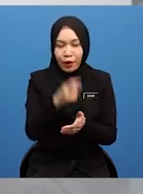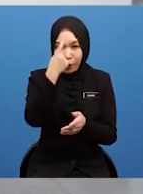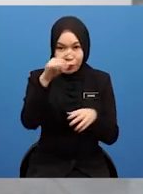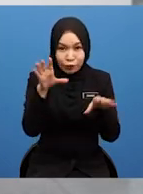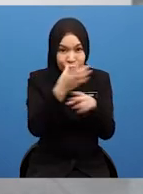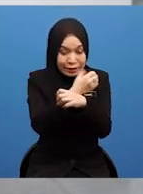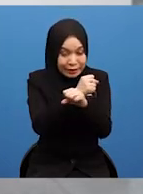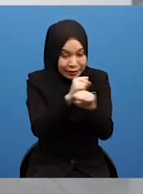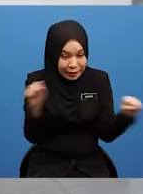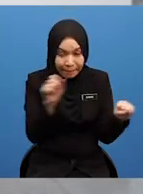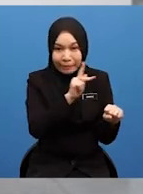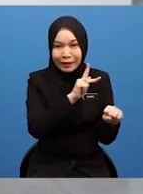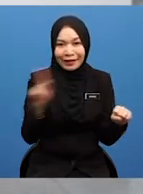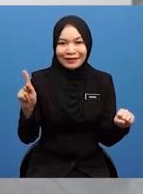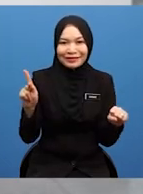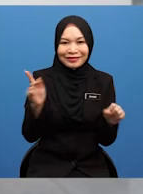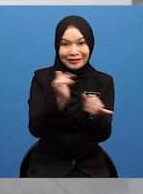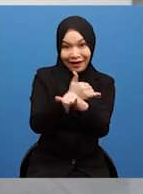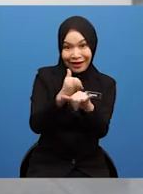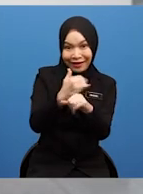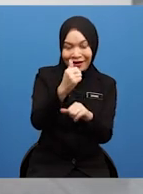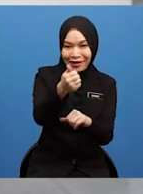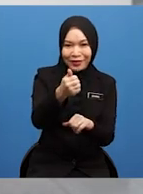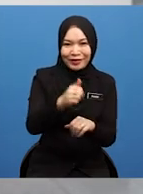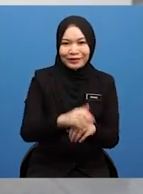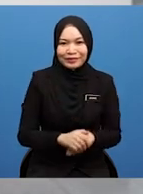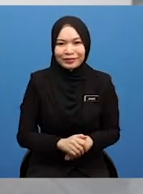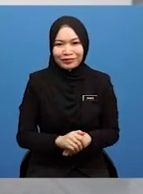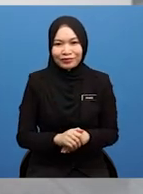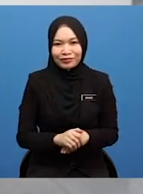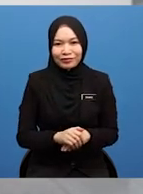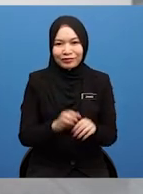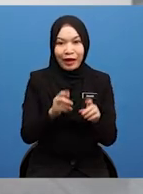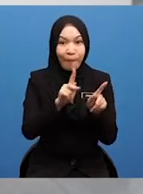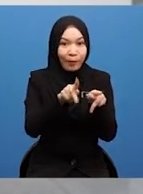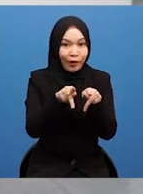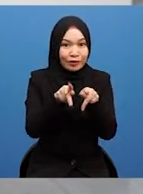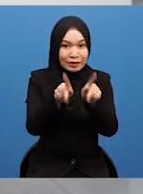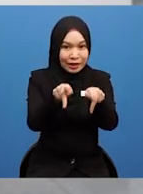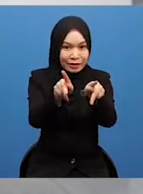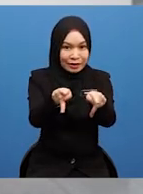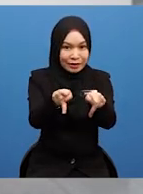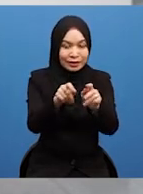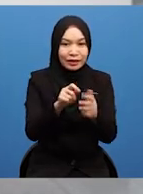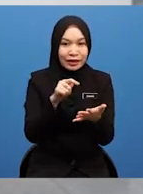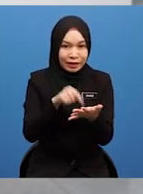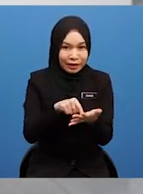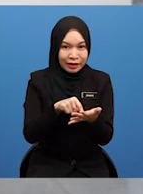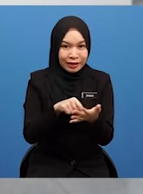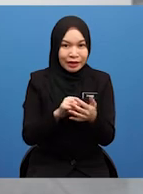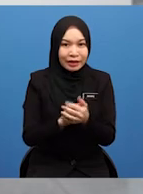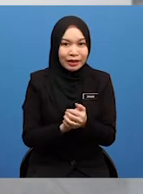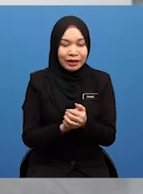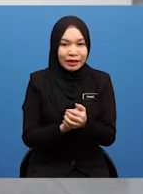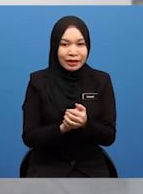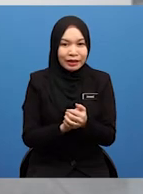karya betul betul itu sebabnya kita dengannya daripada sini proses kita mempelajari kalo ane kate sembuh aja Prajna hanya akan